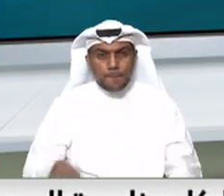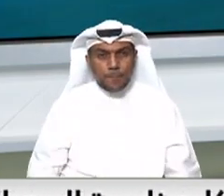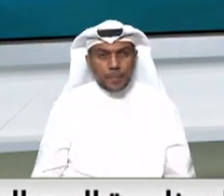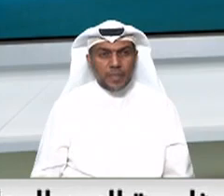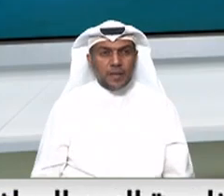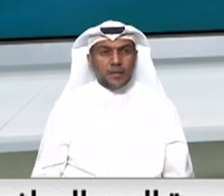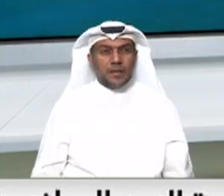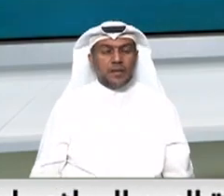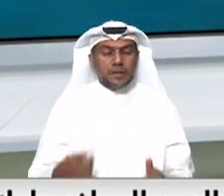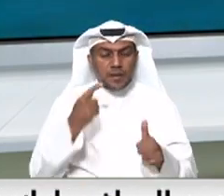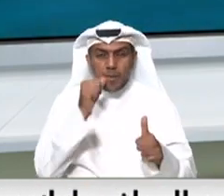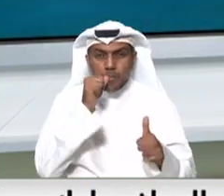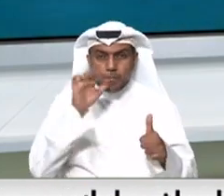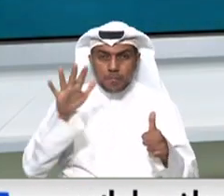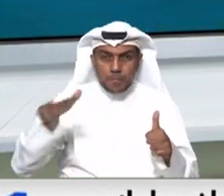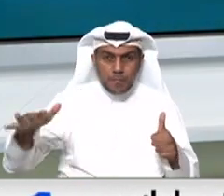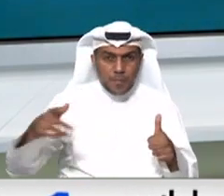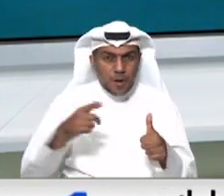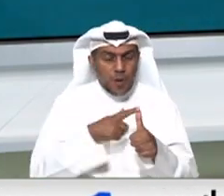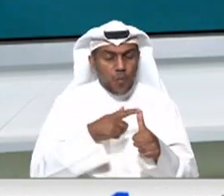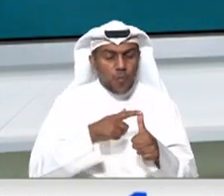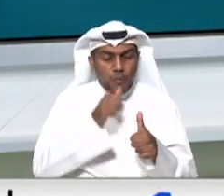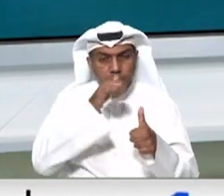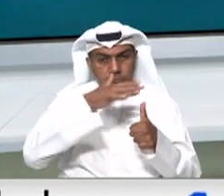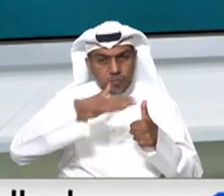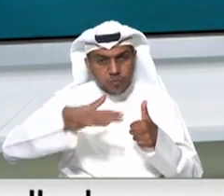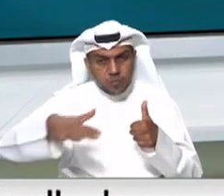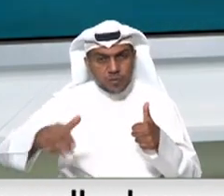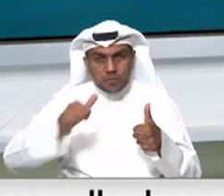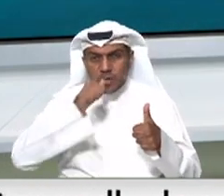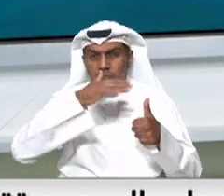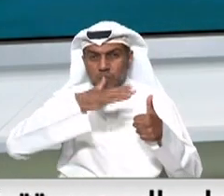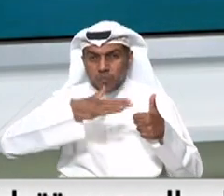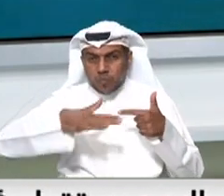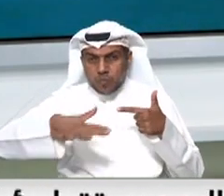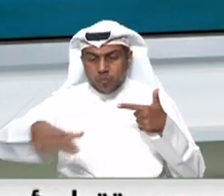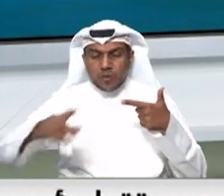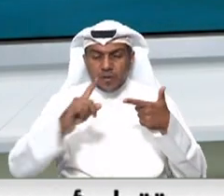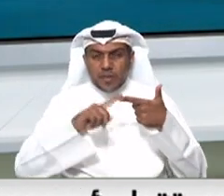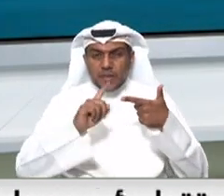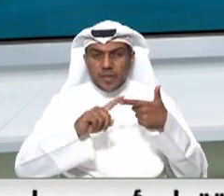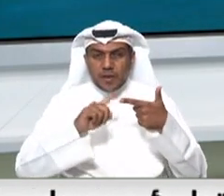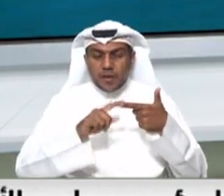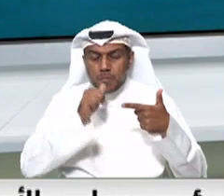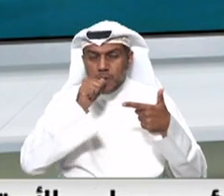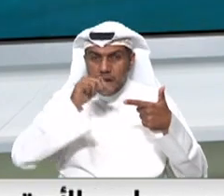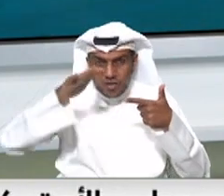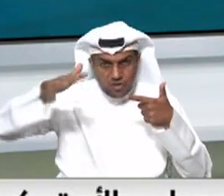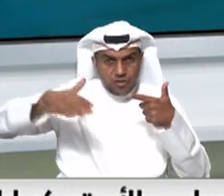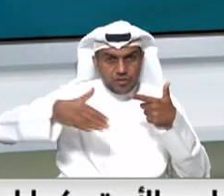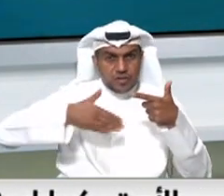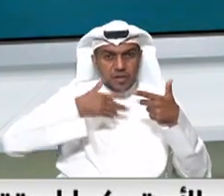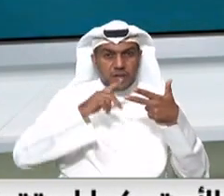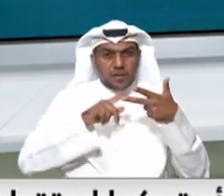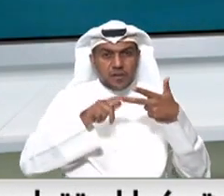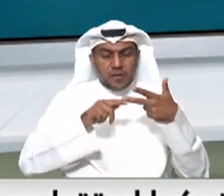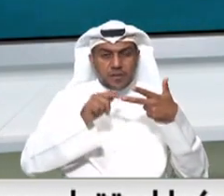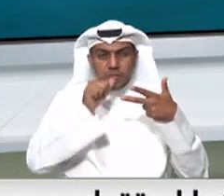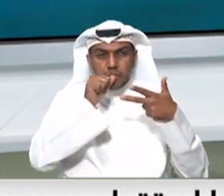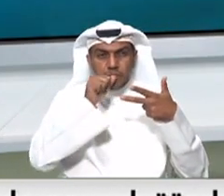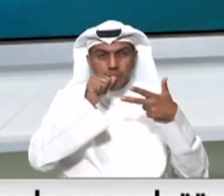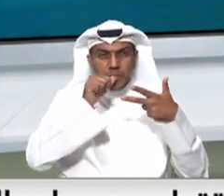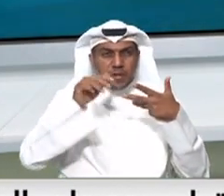المد الاول باذن الله الساعه ثلاثه وخمسه واربعين دقيقه صباحا والمده الثاني الساعه ثلاثه وخمسه وثلاثين دقيقه مساء والجزر الاول الساعه تسعه